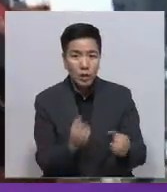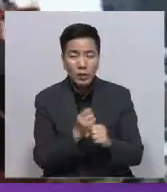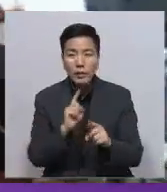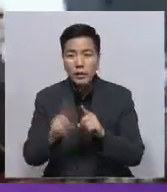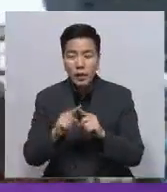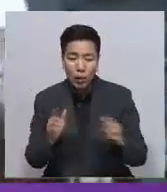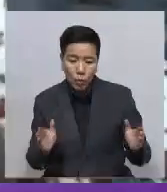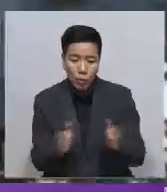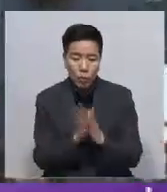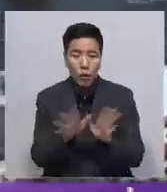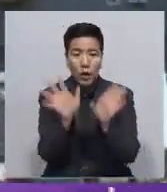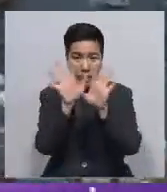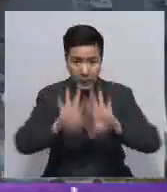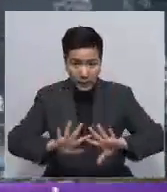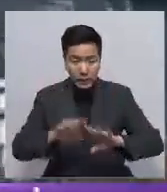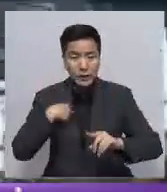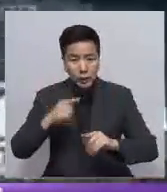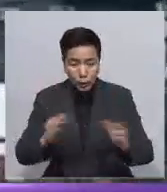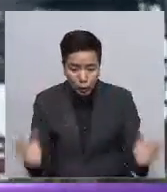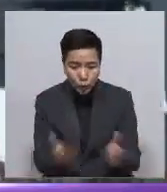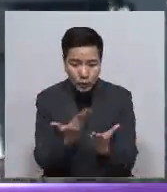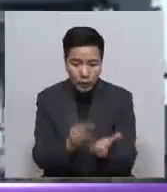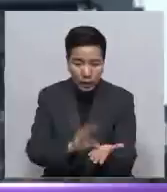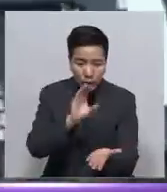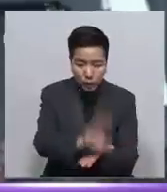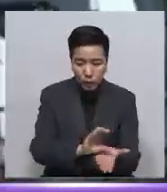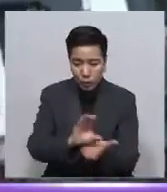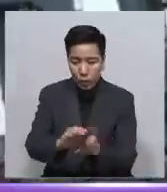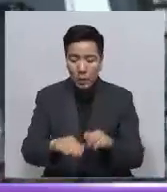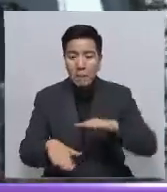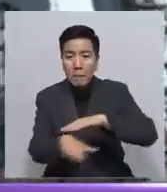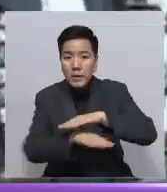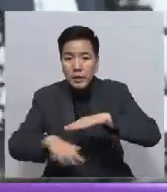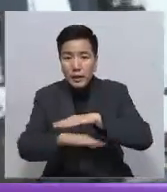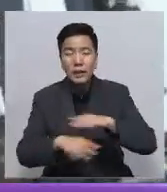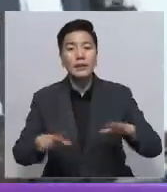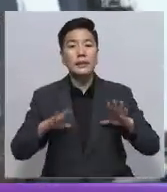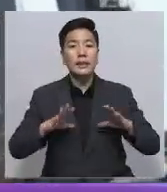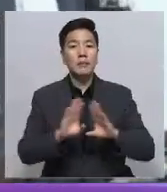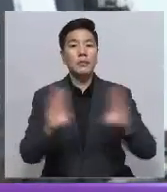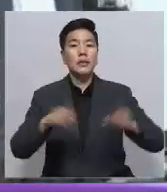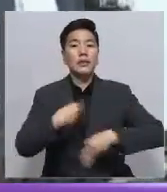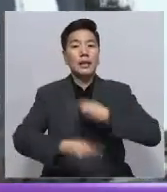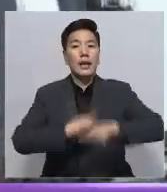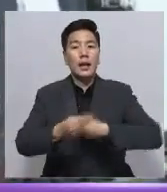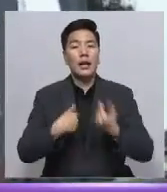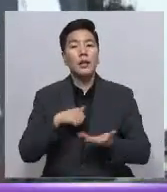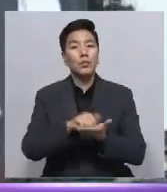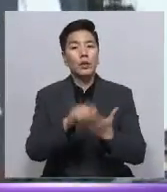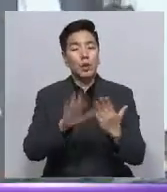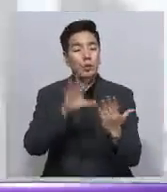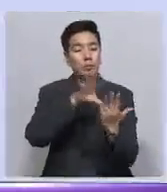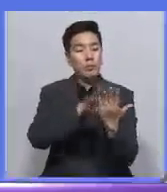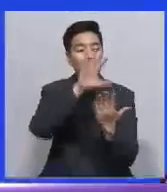การเศรษฐกิจร่วมกับภูมิภาคด้วยการส่งเสริมการลงทุนในโครงสร้างพื้นฐานเปิดเสรีการค้าและบริการกับเพื่อนบ้